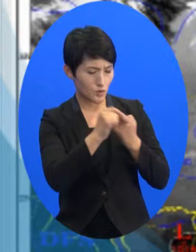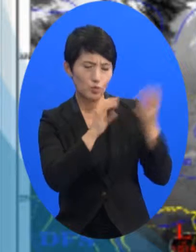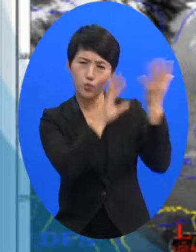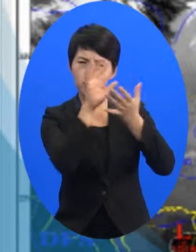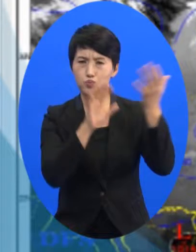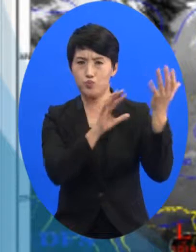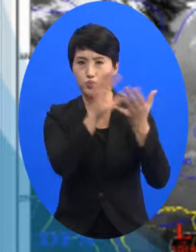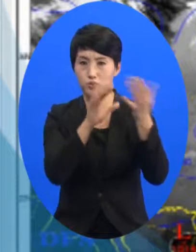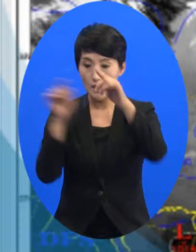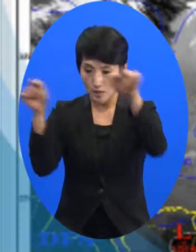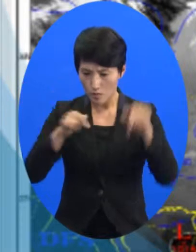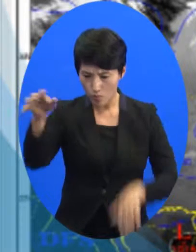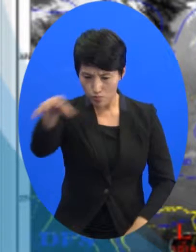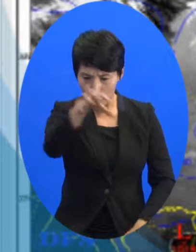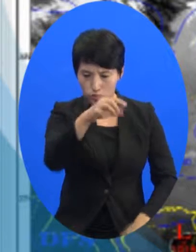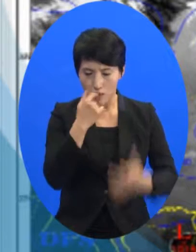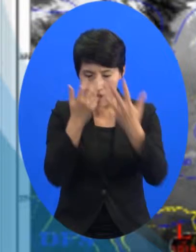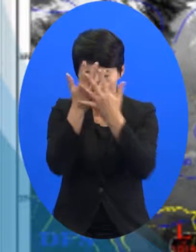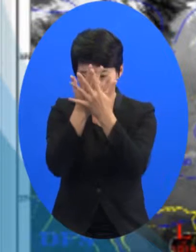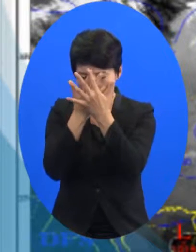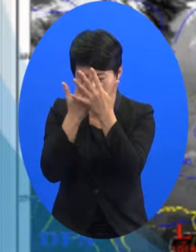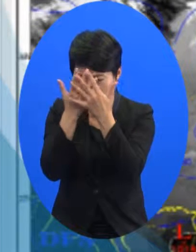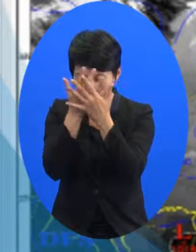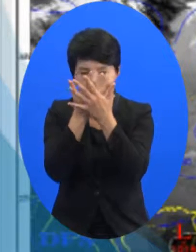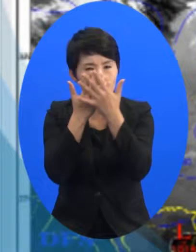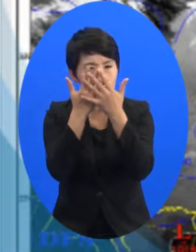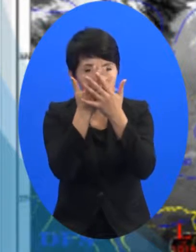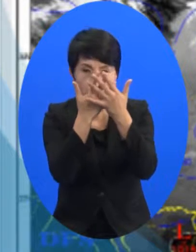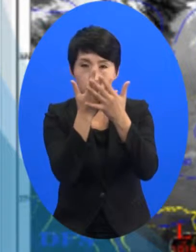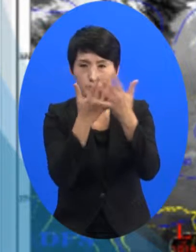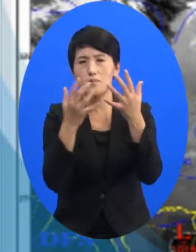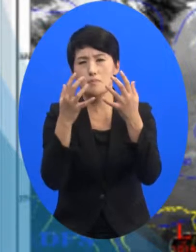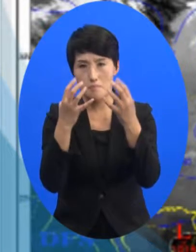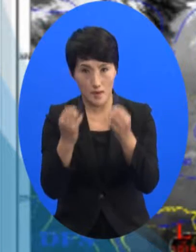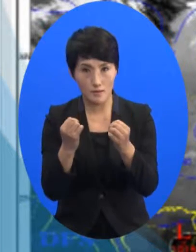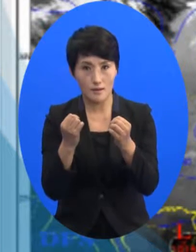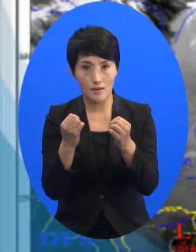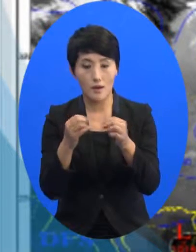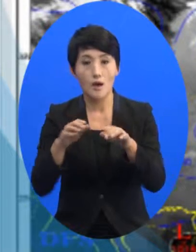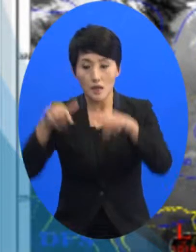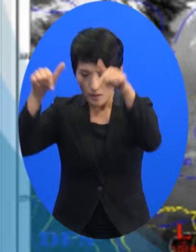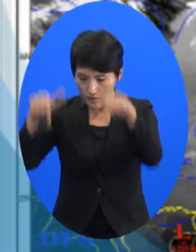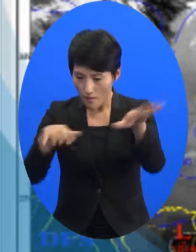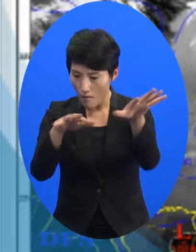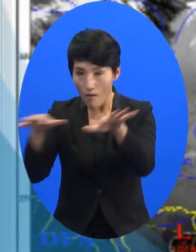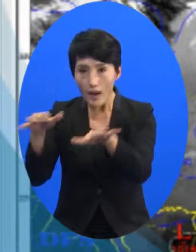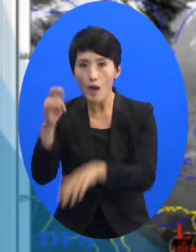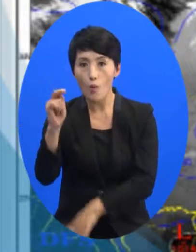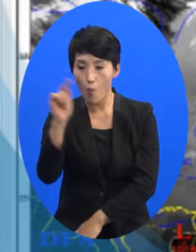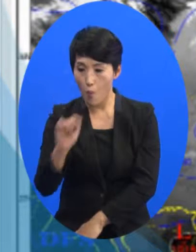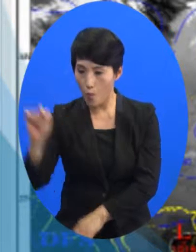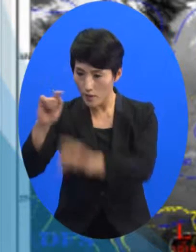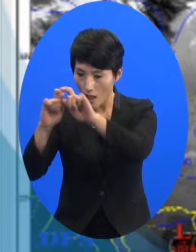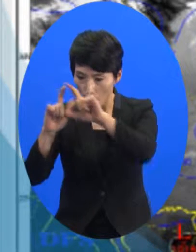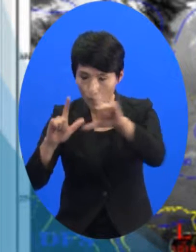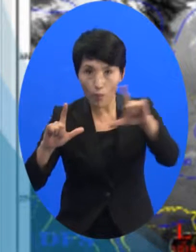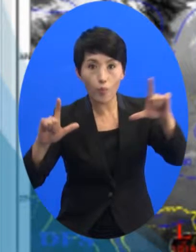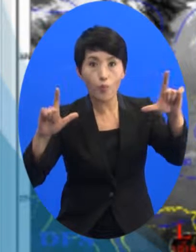가운데 전국에 박모 또는 연모가 낀 곳이 많습니다. 오늘은 서해상에 위치한 고기압의 영향을